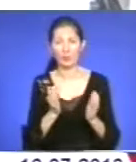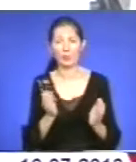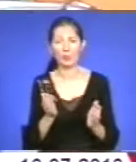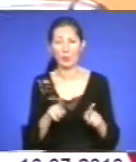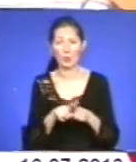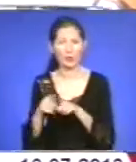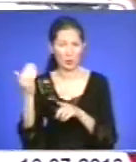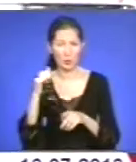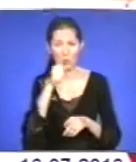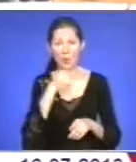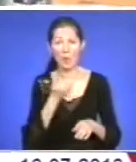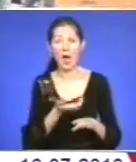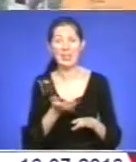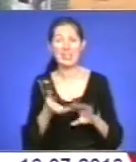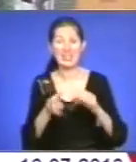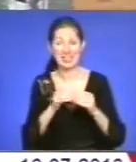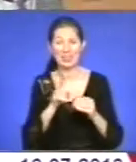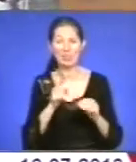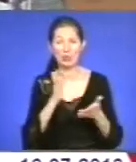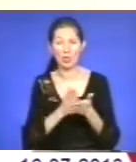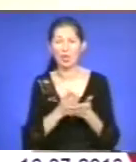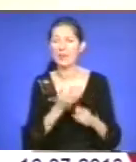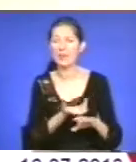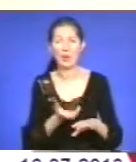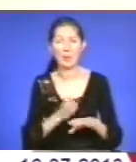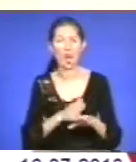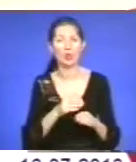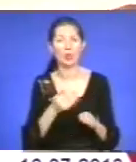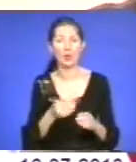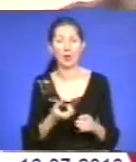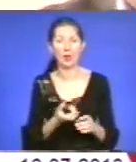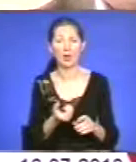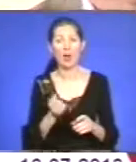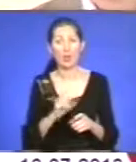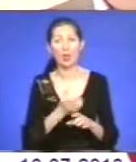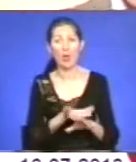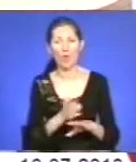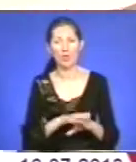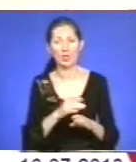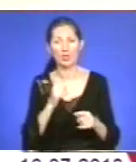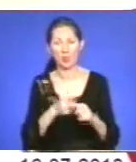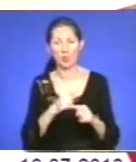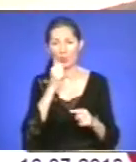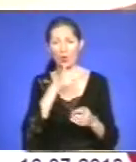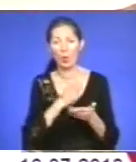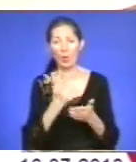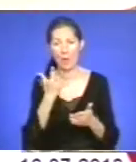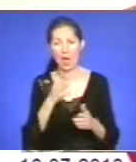трапляються, набагато важчі, зазначили на нараді. За половину цього року ми маємо 5 загиблих в